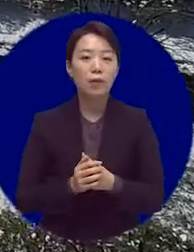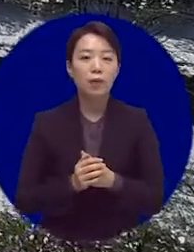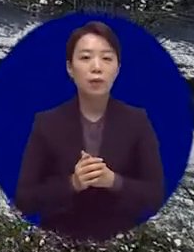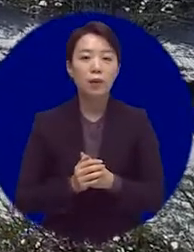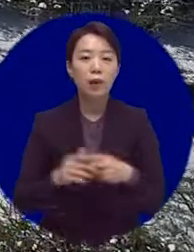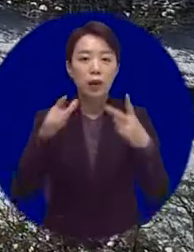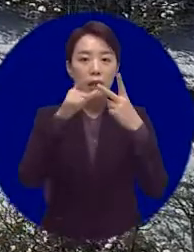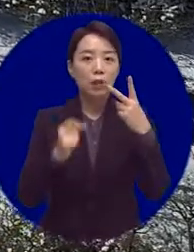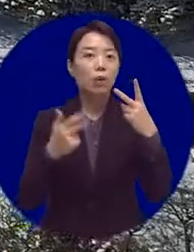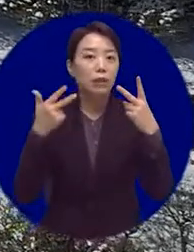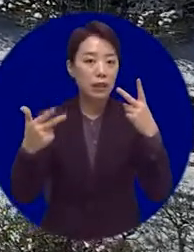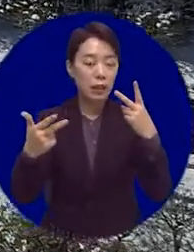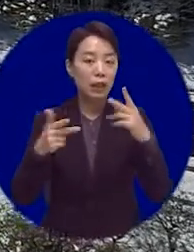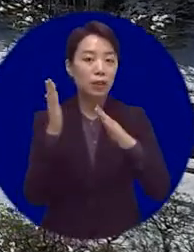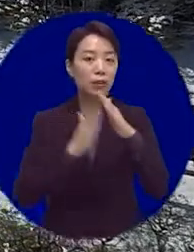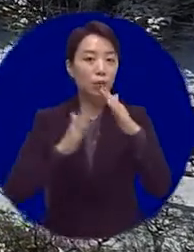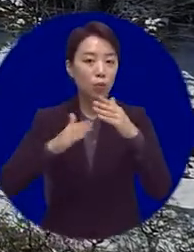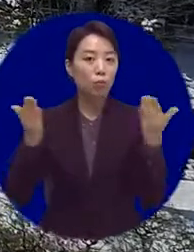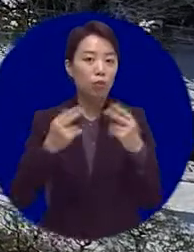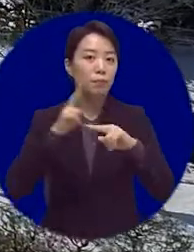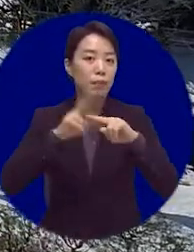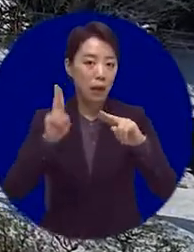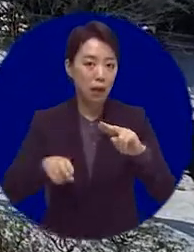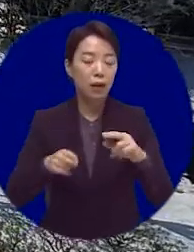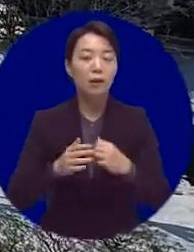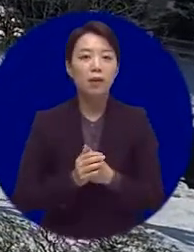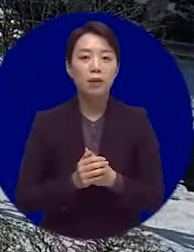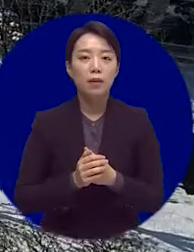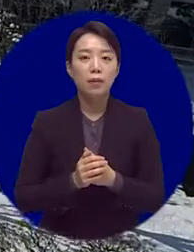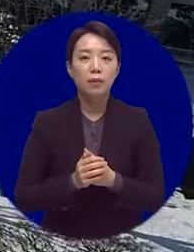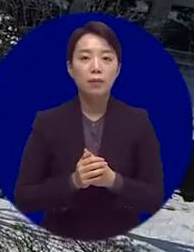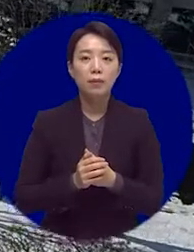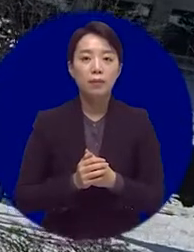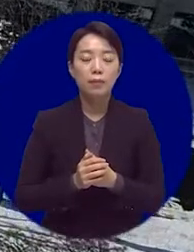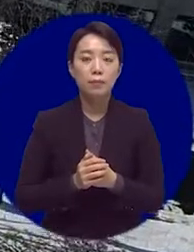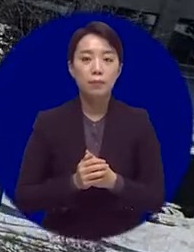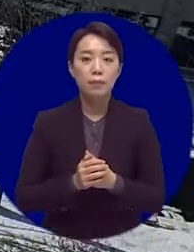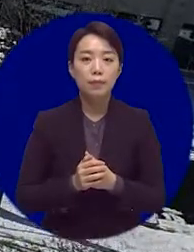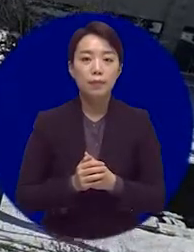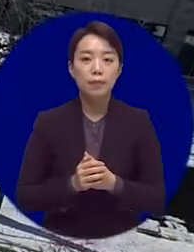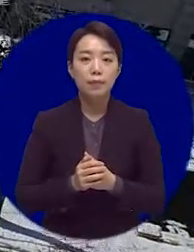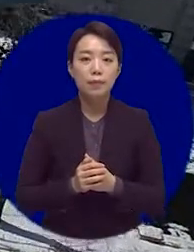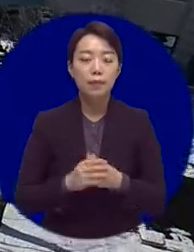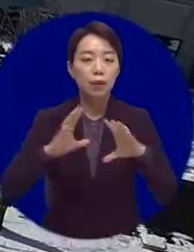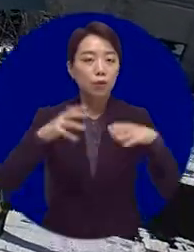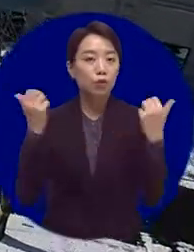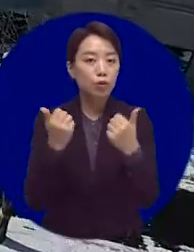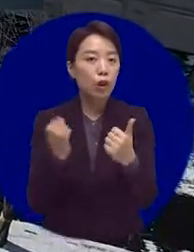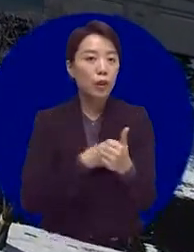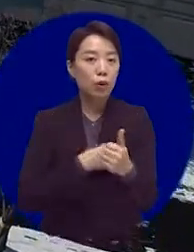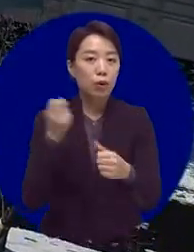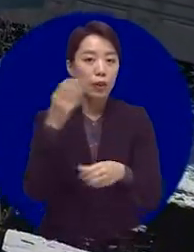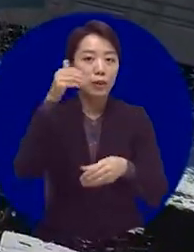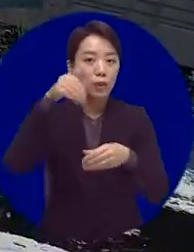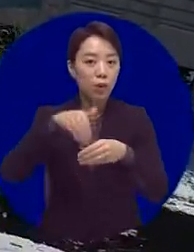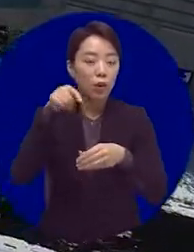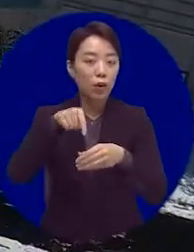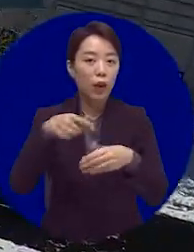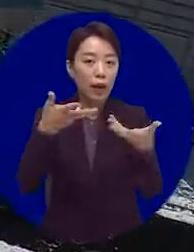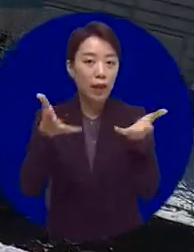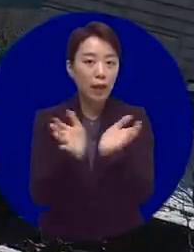등은 2월 7일까지 그 직을 사직해야 하는데요. 자세한 내용 알아봅니다. 국회의원